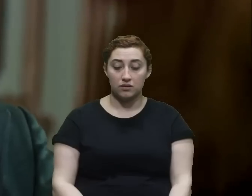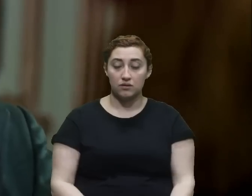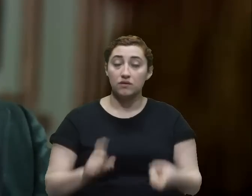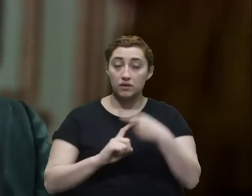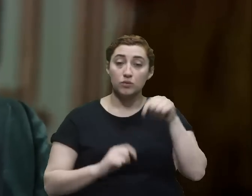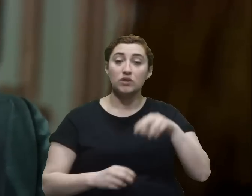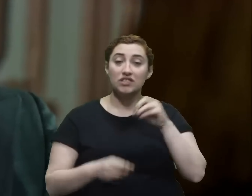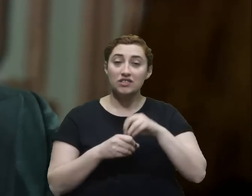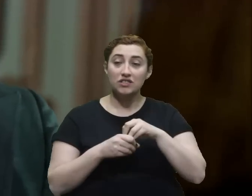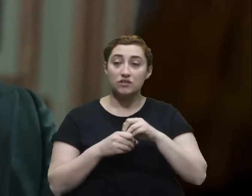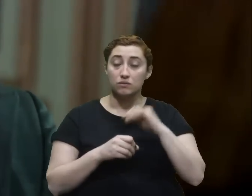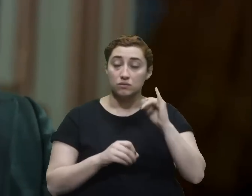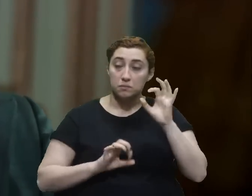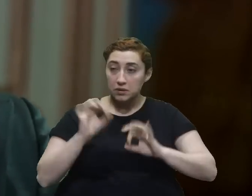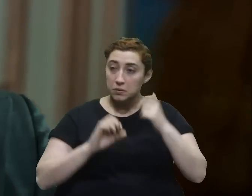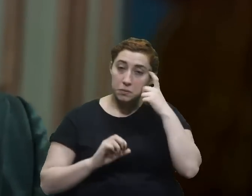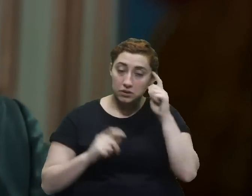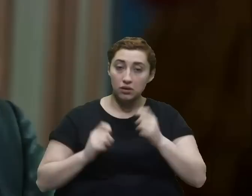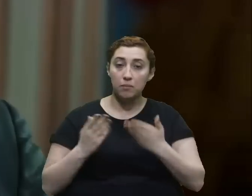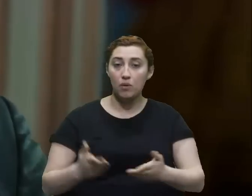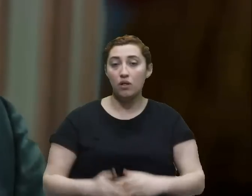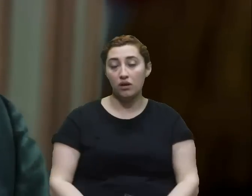Ve bunun için fitne peşindeler.